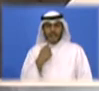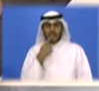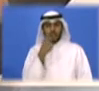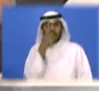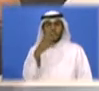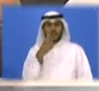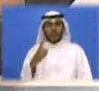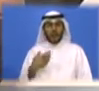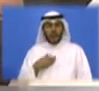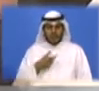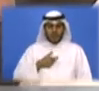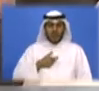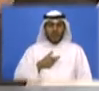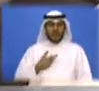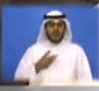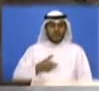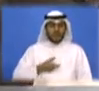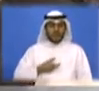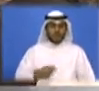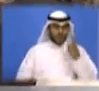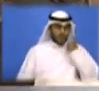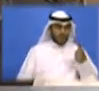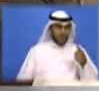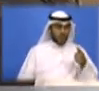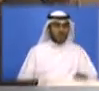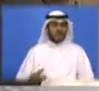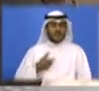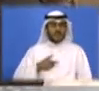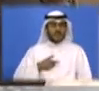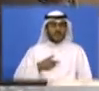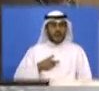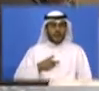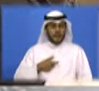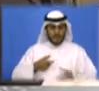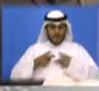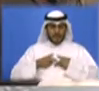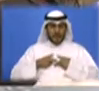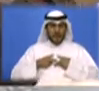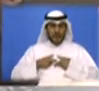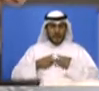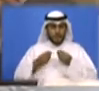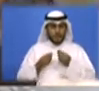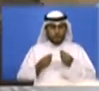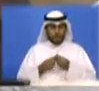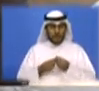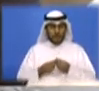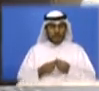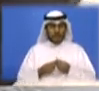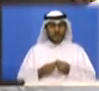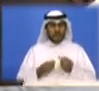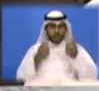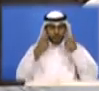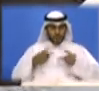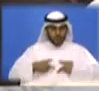عام حملت وسام الشجاعة المصرية وأنا منسلمج، والشجاعة الطيب، الشيء الطيب إن ما زالت اللحمة